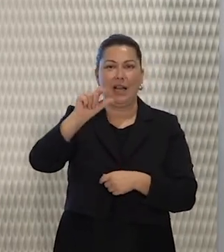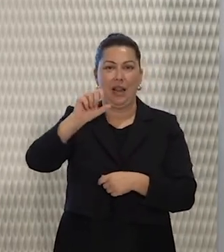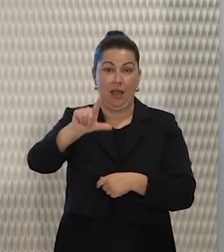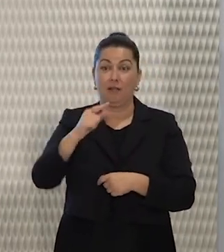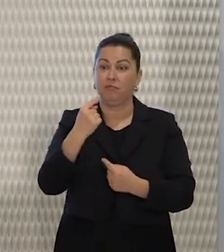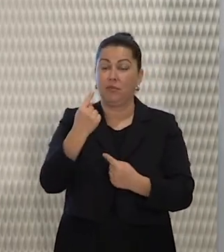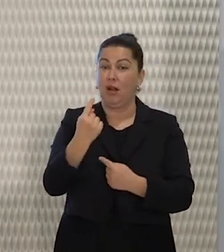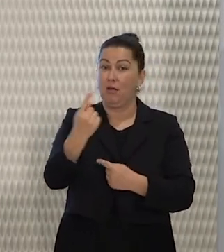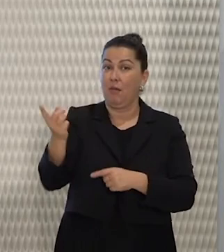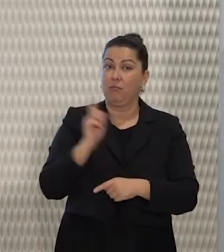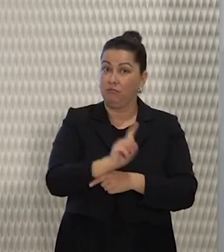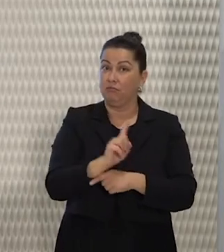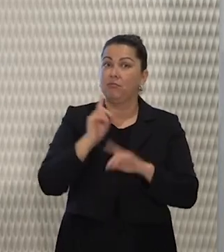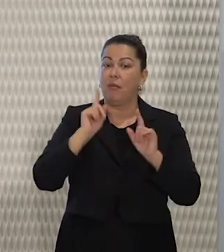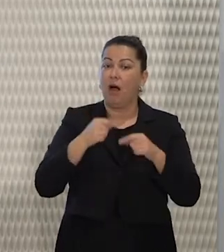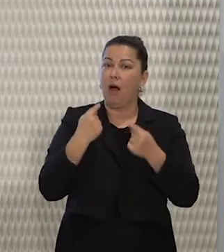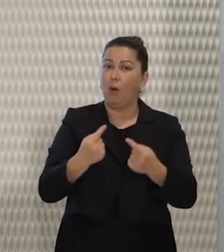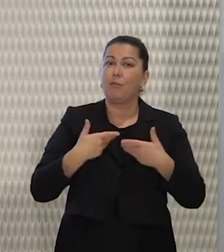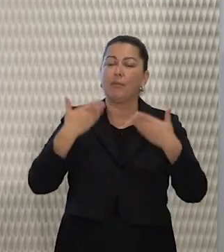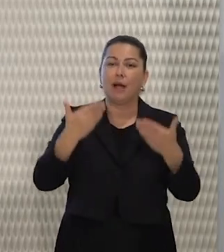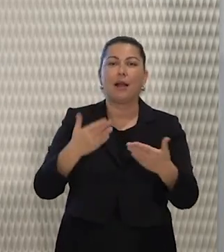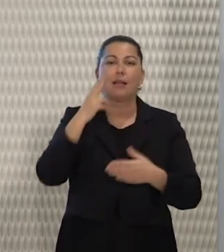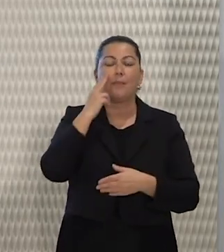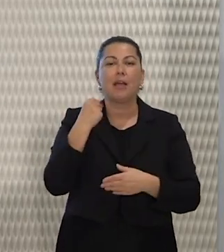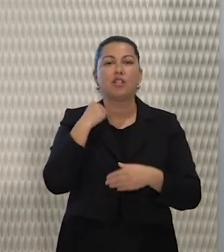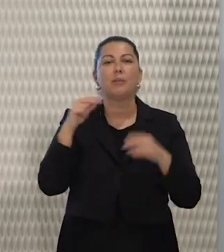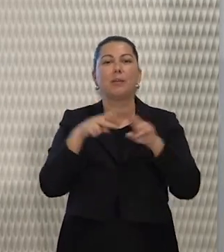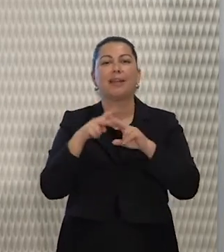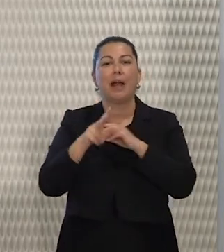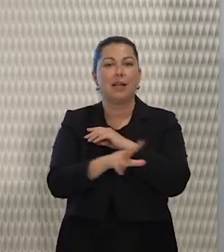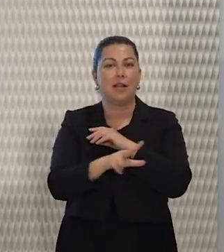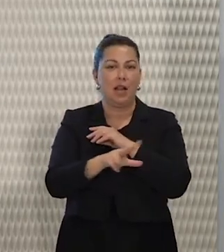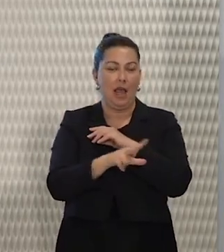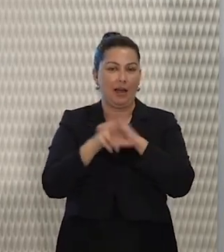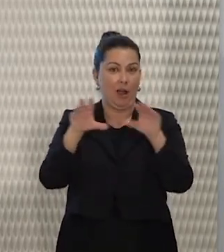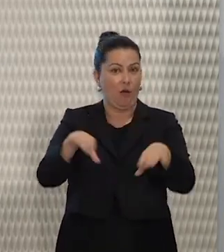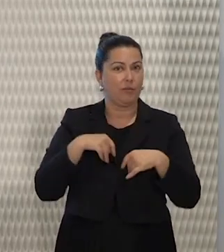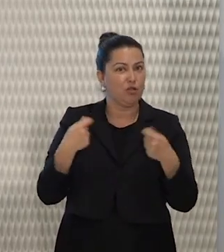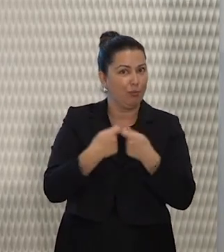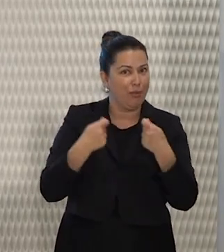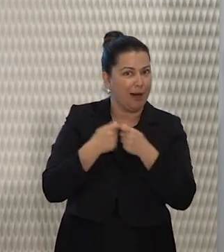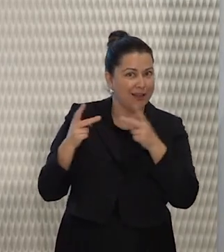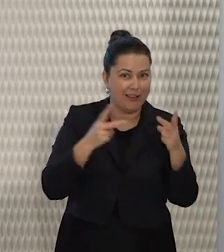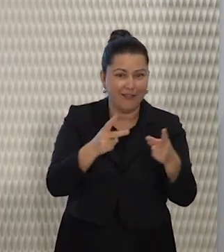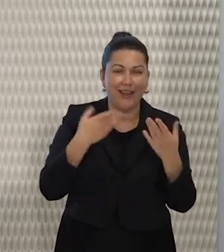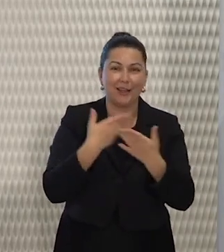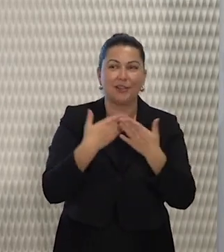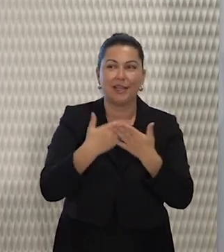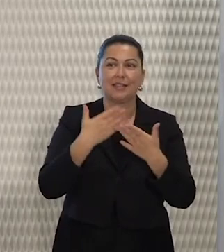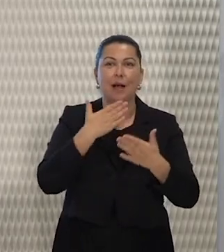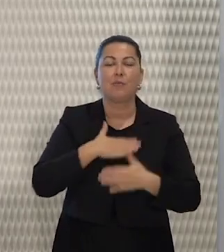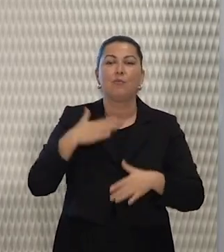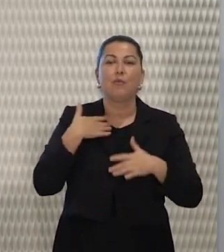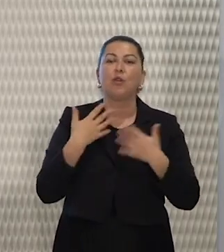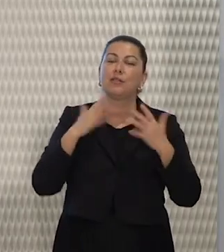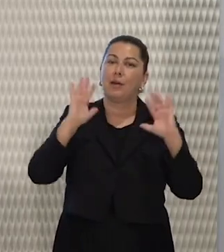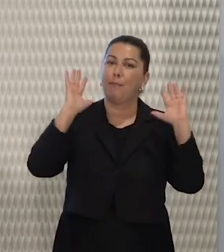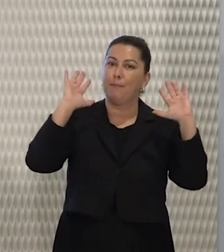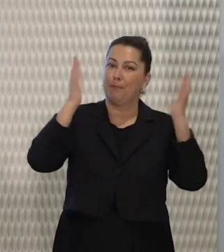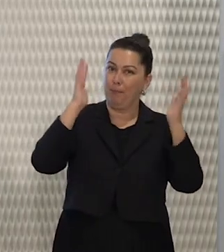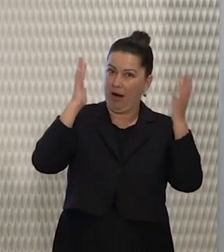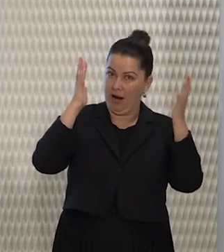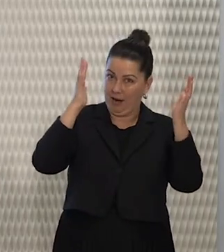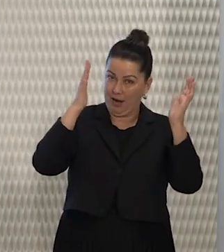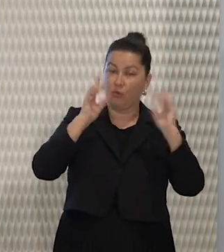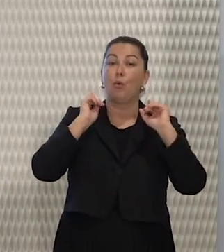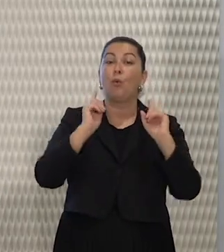gemacht, Menschen mit Behinderung als Lehrlinge aufzunehmen. Und das war ein spannender Weg und den wollen wir natürlich begleitet mit einem Applaus dann beginnen, aber